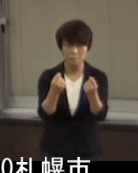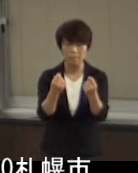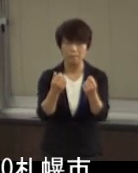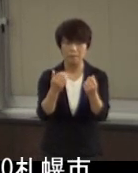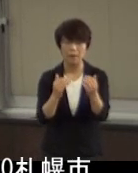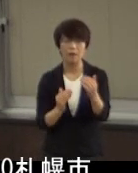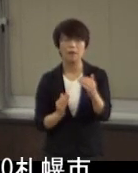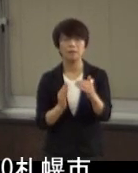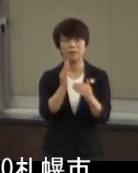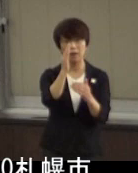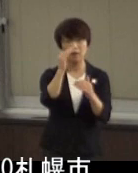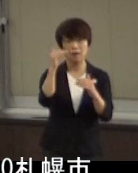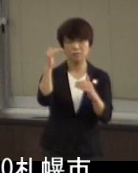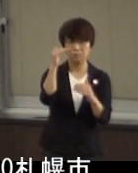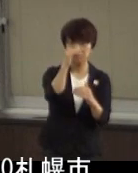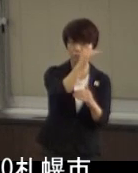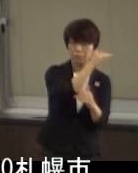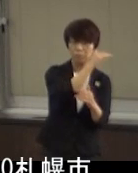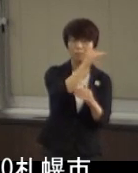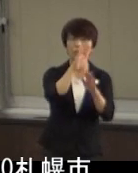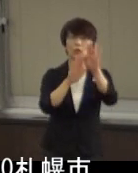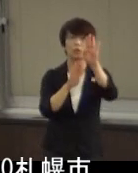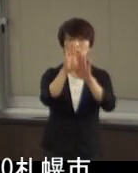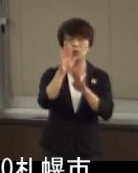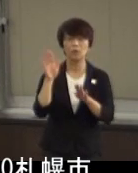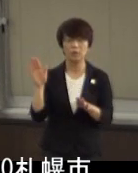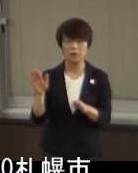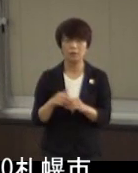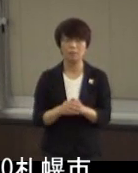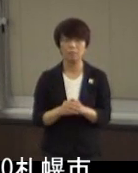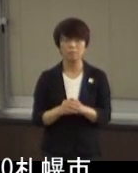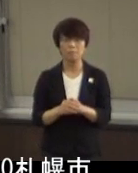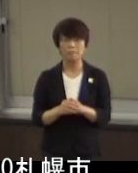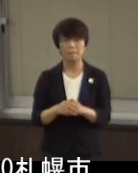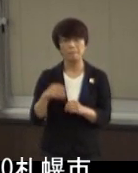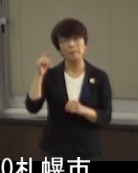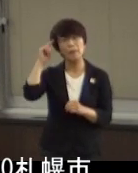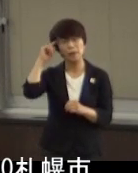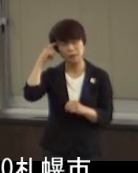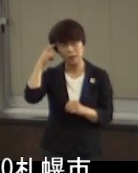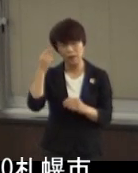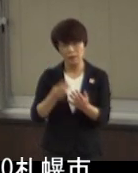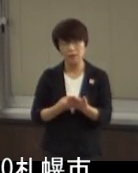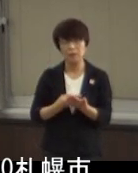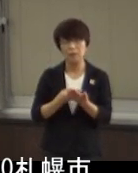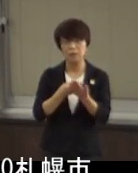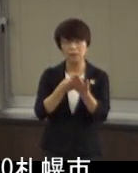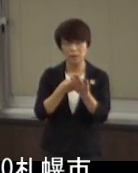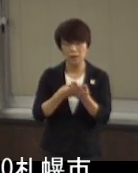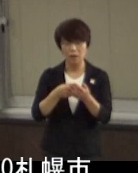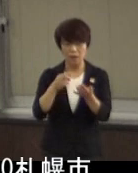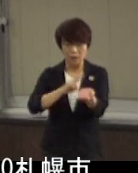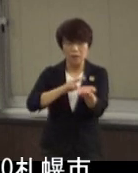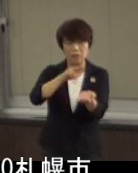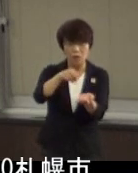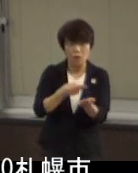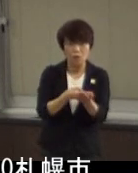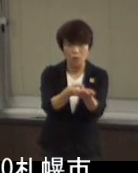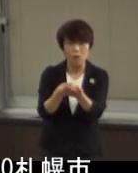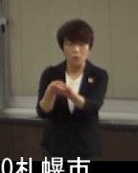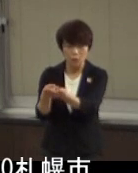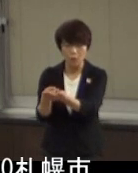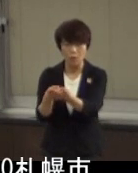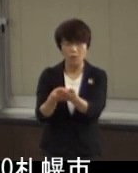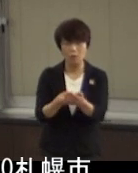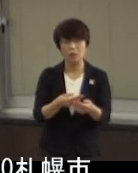るという状況が続いております。そのことから医療体制の逼迫度合いというものが厳しい